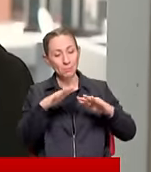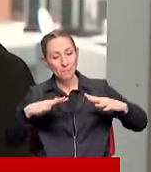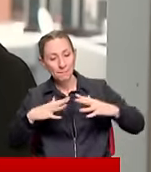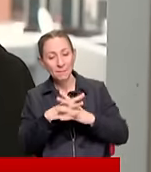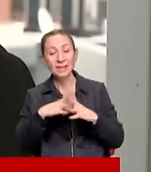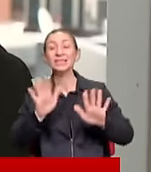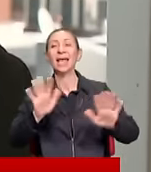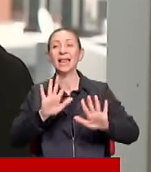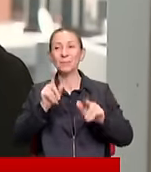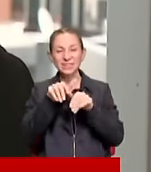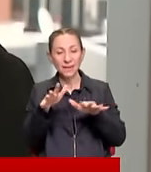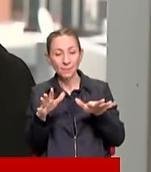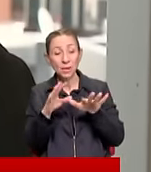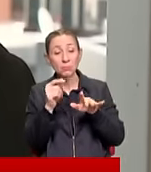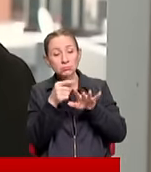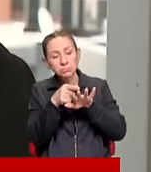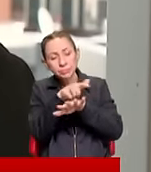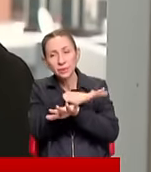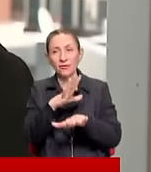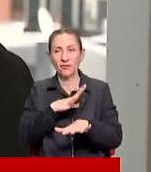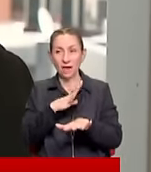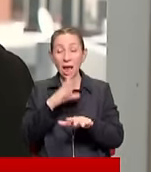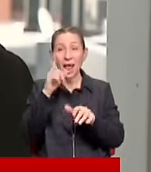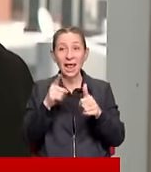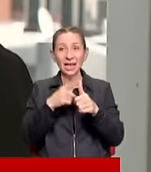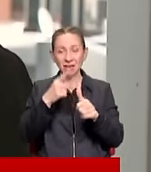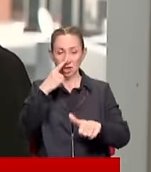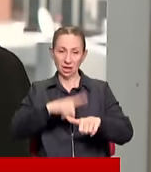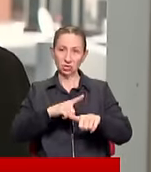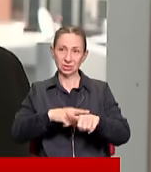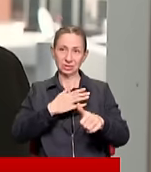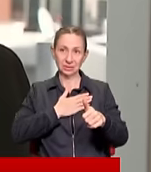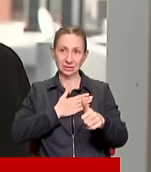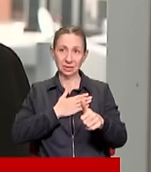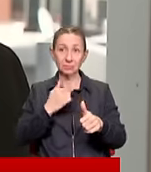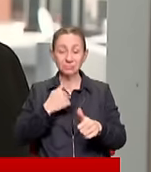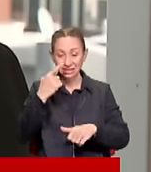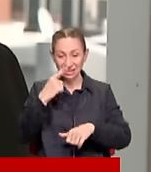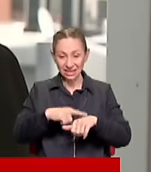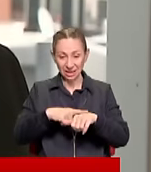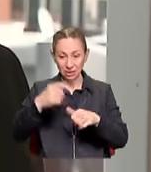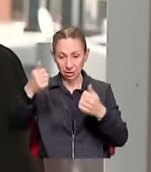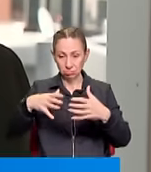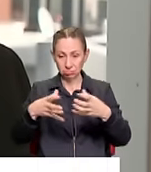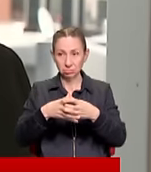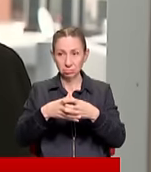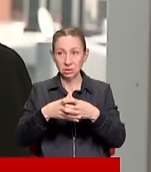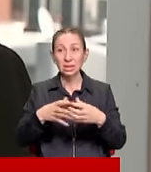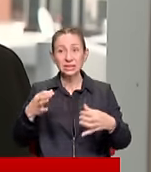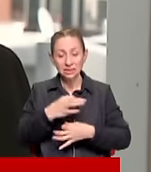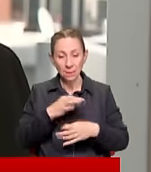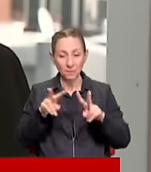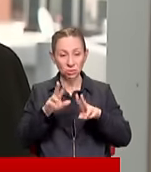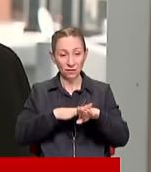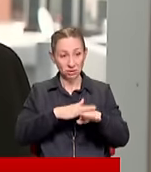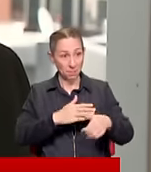değil. Birçok parametreye bağlı kendi içerisinde. İlk önce inanacaksınız. Biz inanan kadrolarız. Sayın Mansur